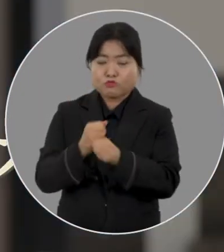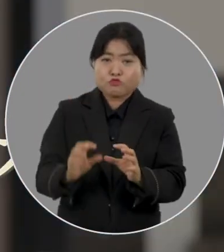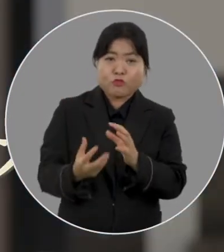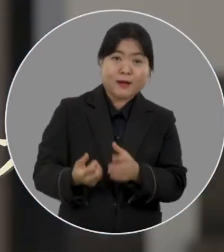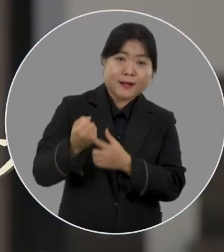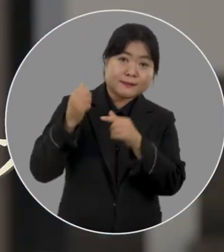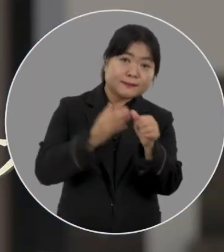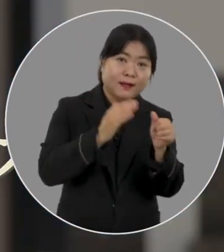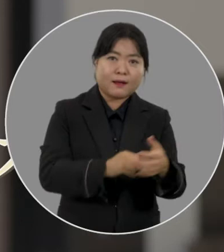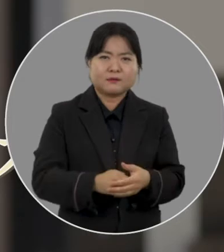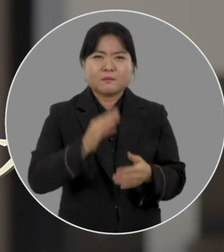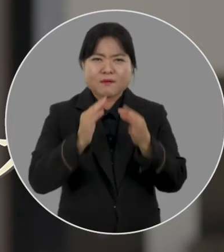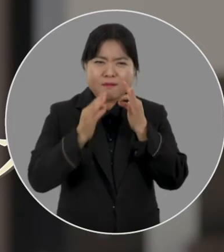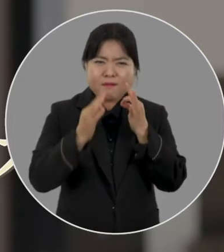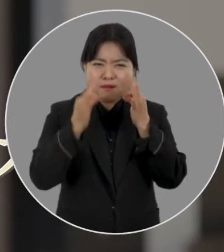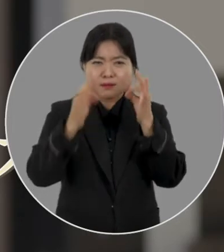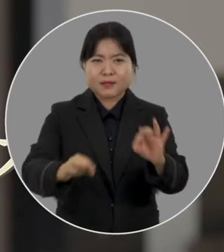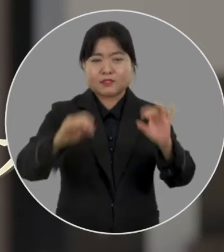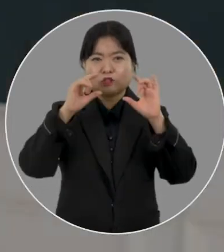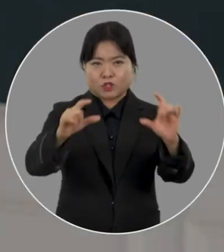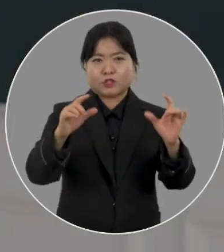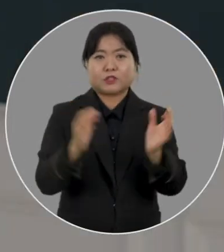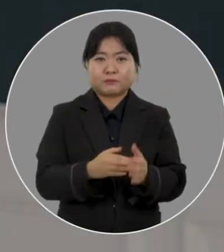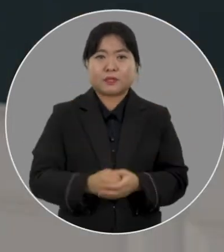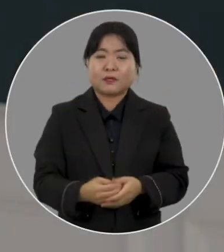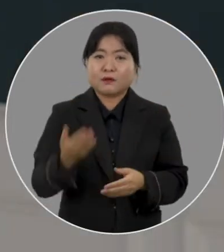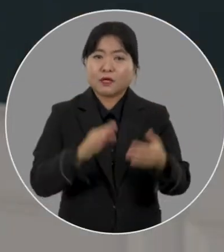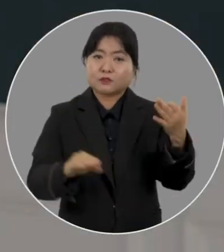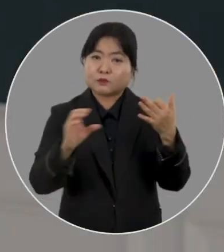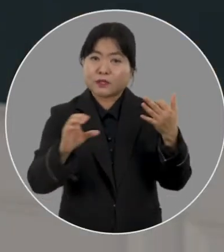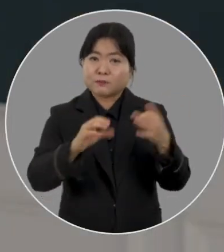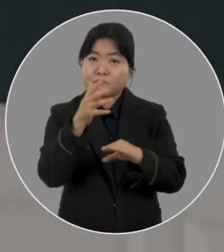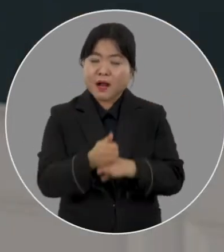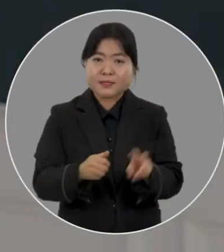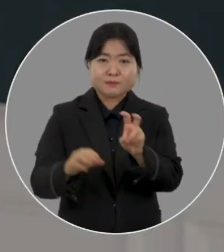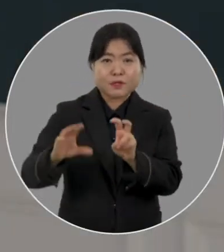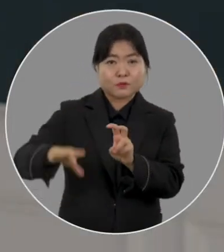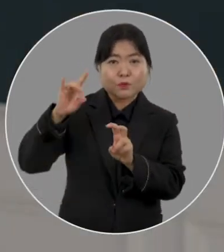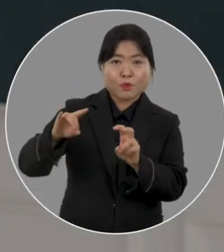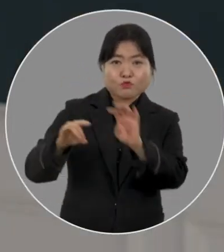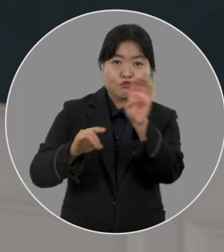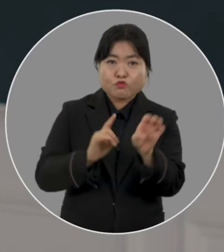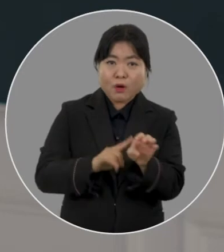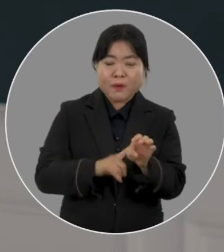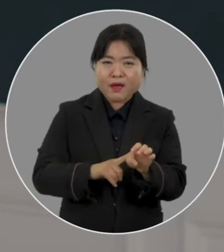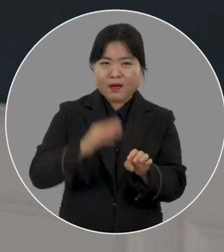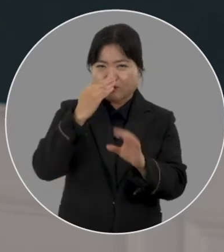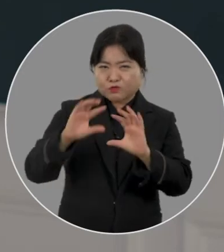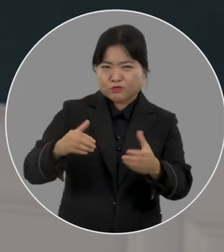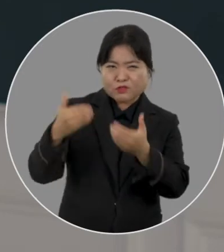가지자. 정말 처절한 선언이었습니다. 그러나 19세기 말 20세기 초 유럽의